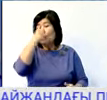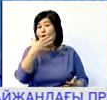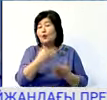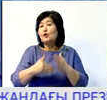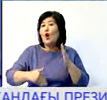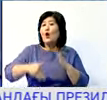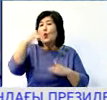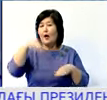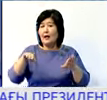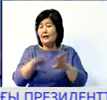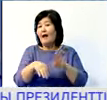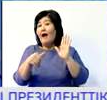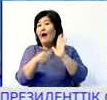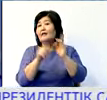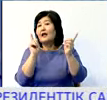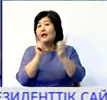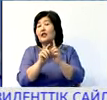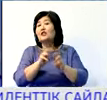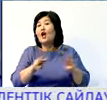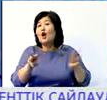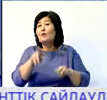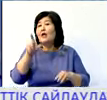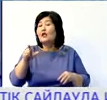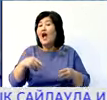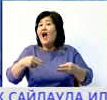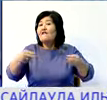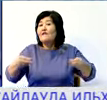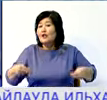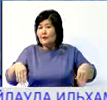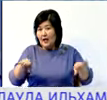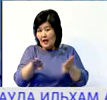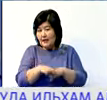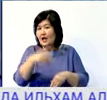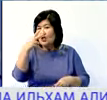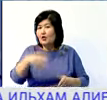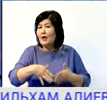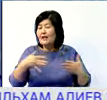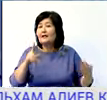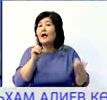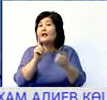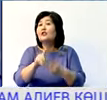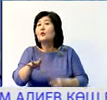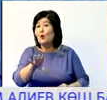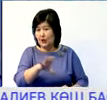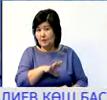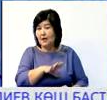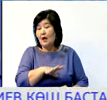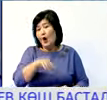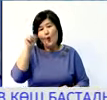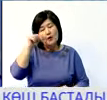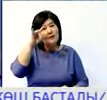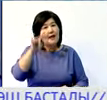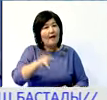өзінде жоғары деңгейде 6 кездесу, министрліктер мен ведомстволар деңгейінде 20-дан астам кездесулер өткізіліпті.